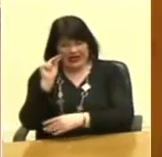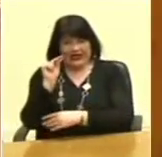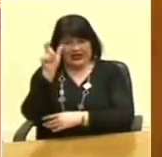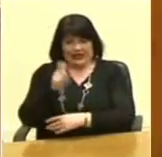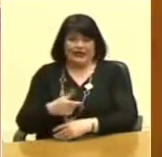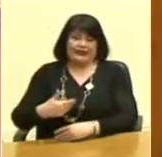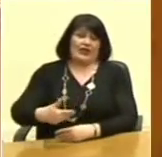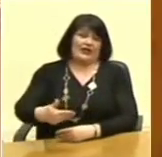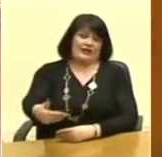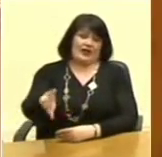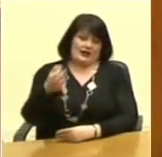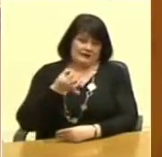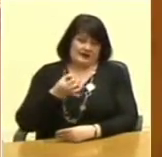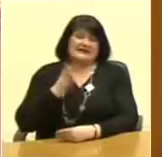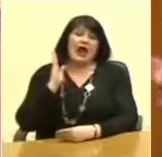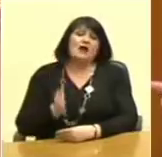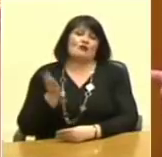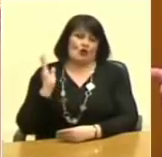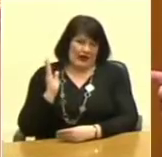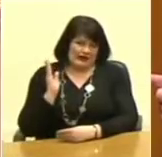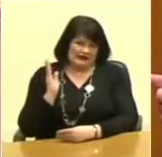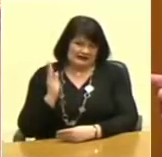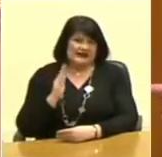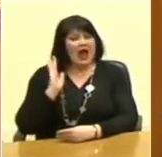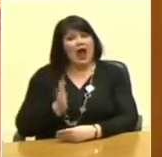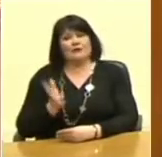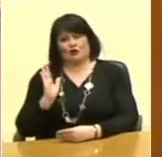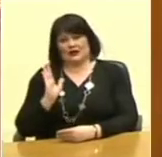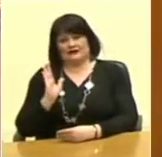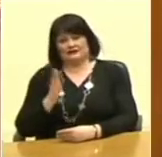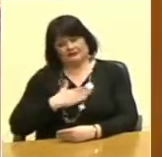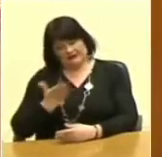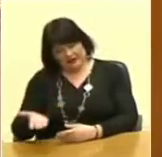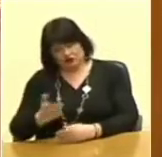αν ποτέ σας δοθεί δυνατότητα, αφού αποκτήσετε αξιοπιστία από την Ευρώπη. Σας ευχαριστώ.